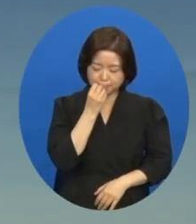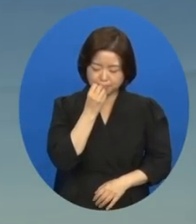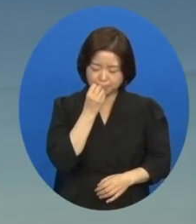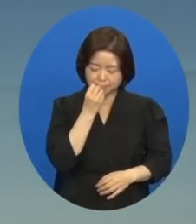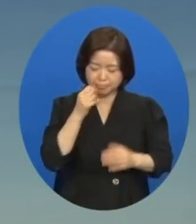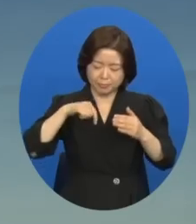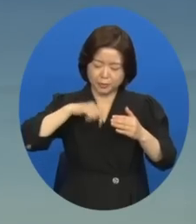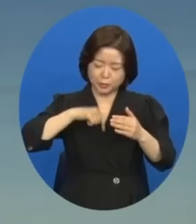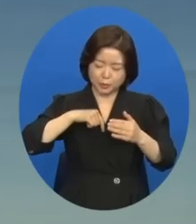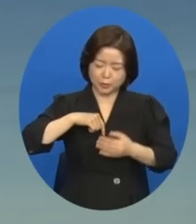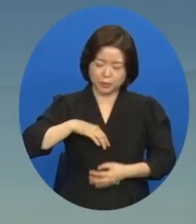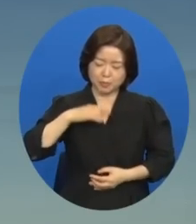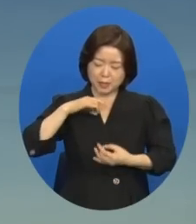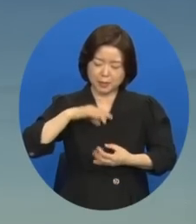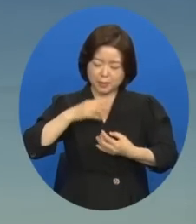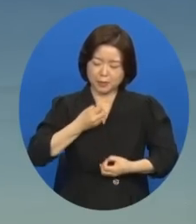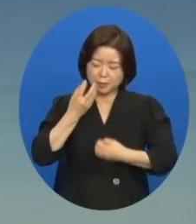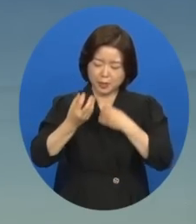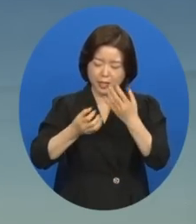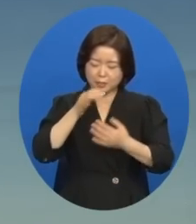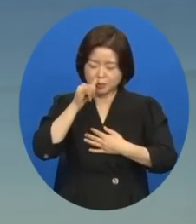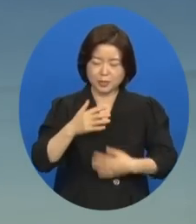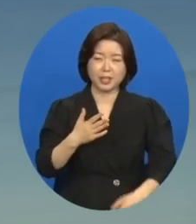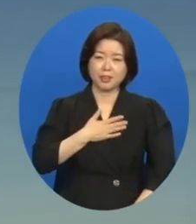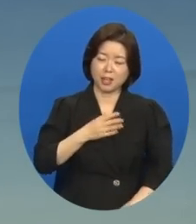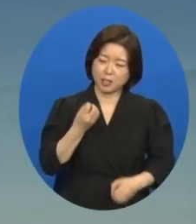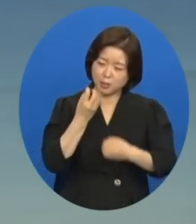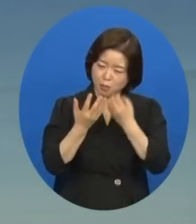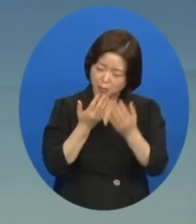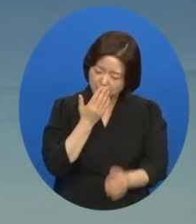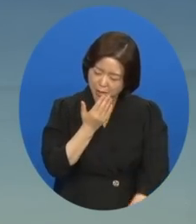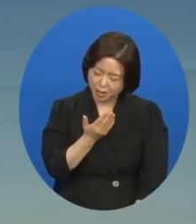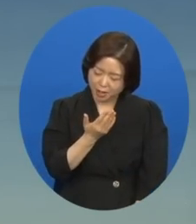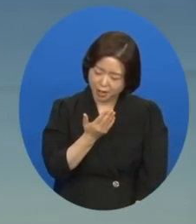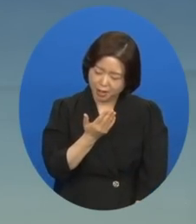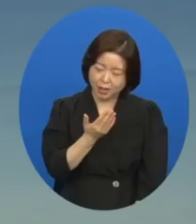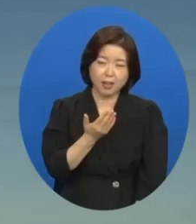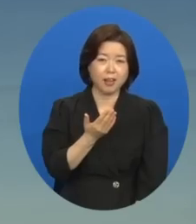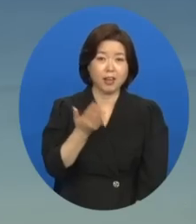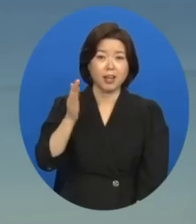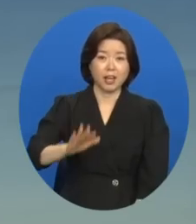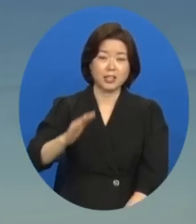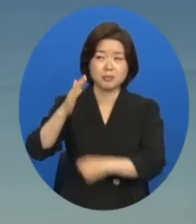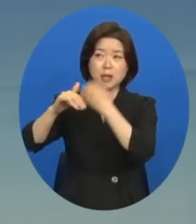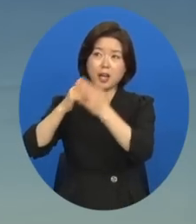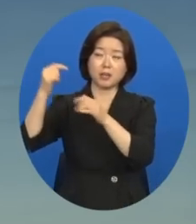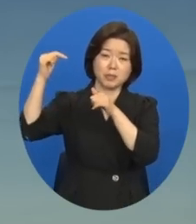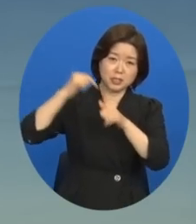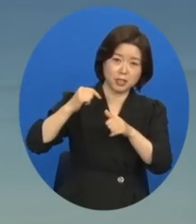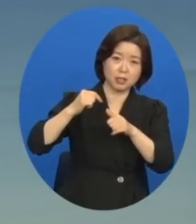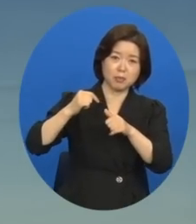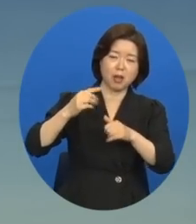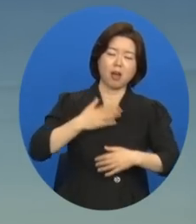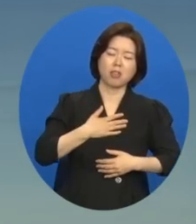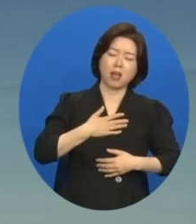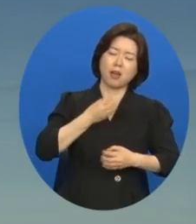찬양도 있어요. 내가 이 고백할 수 있나? 하지만 하나님이 하라고 하니까 나 드리고